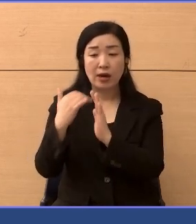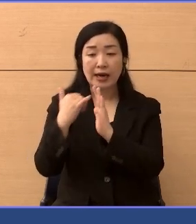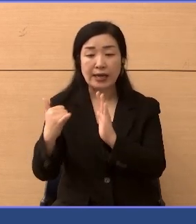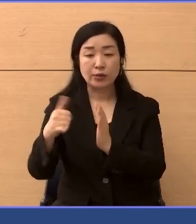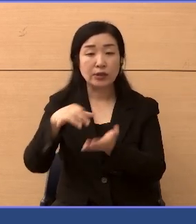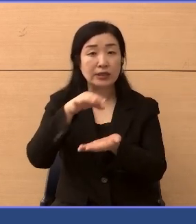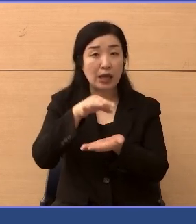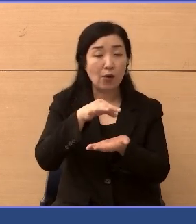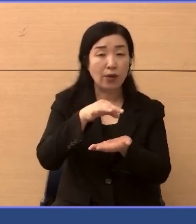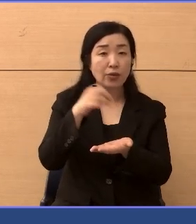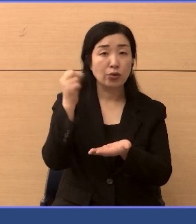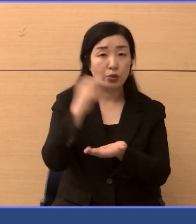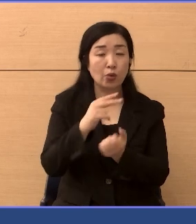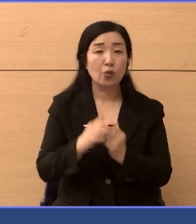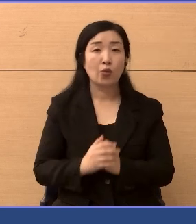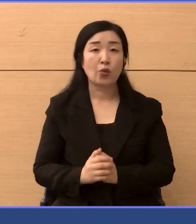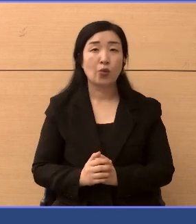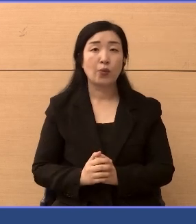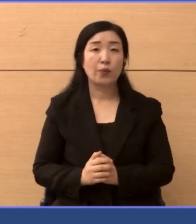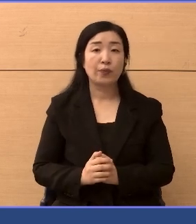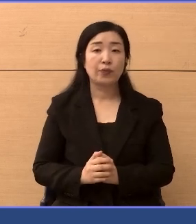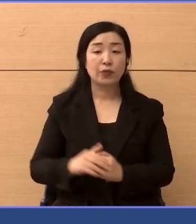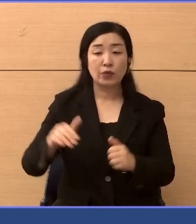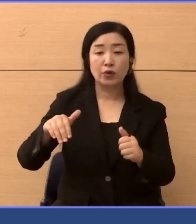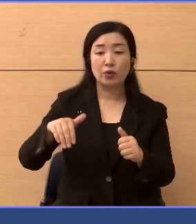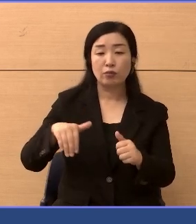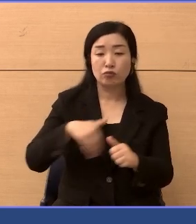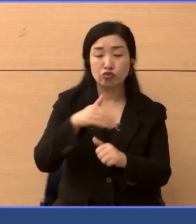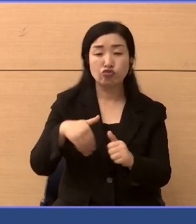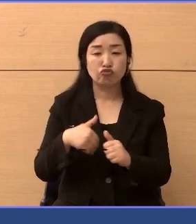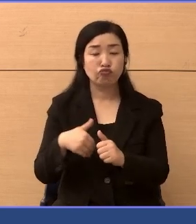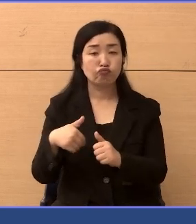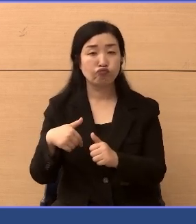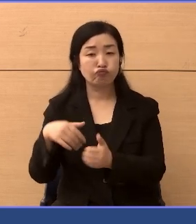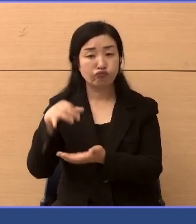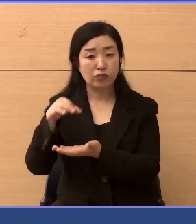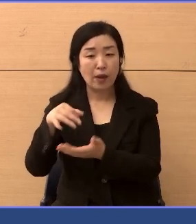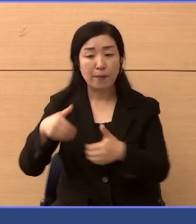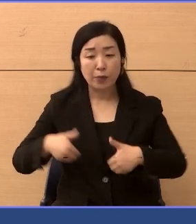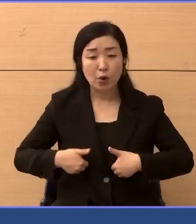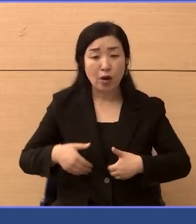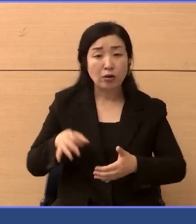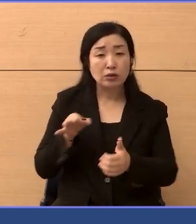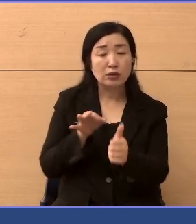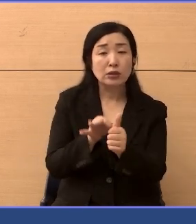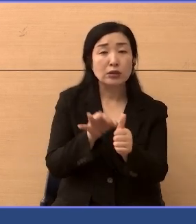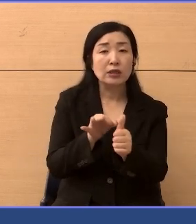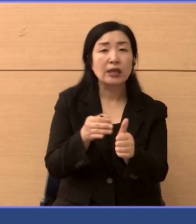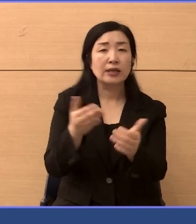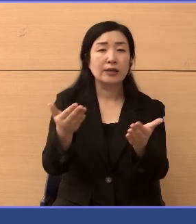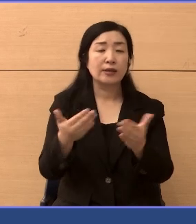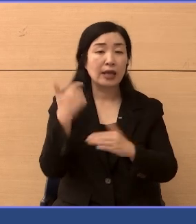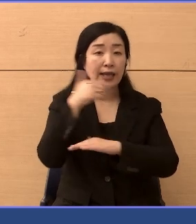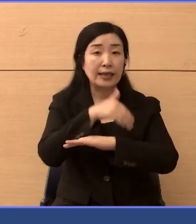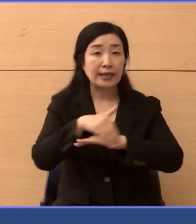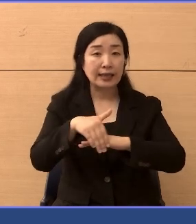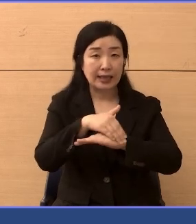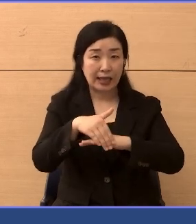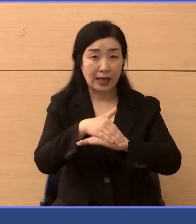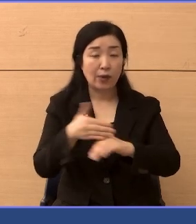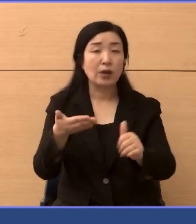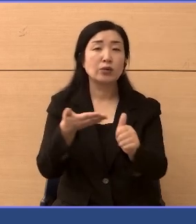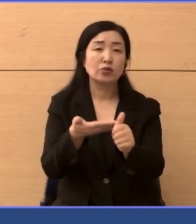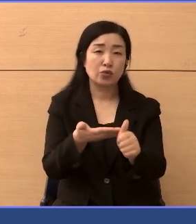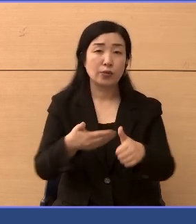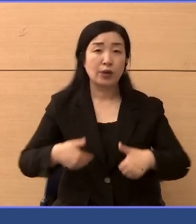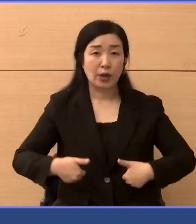가진 from 자원이라던가 아니면 뭐 주의 in 자원이라던가 adult life, 필요한 재정 siblings 자원을 받을 수 있도록 may also 계획을 be the 세워놓는